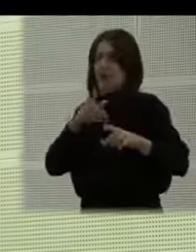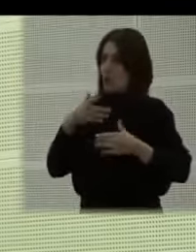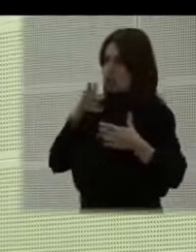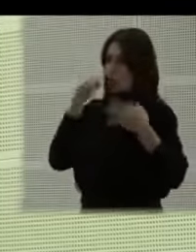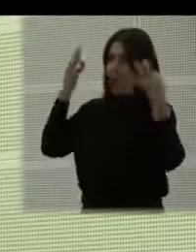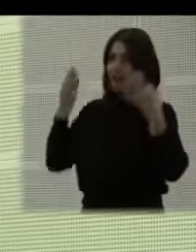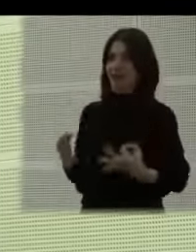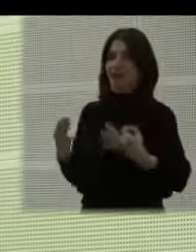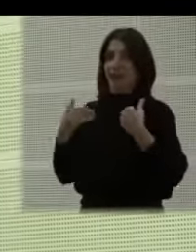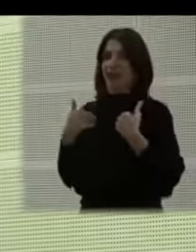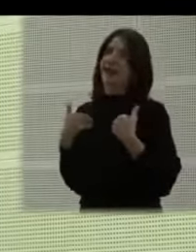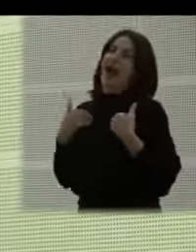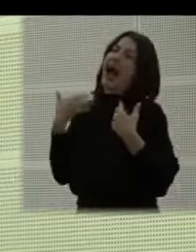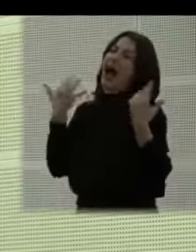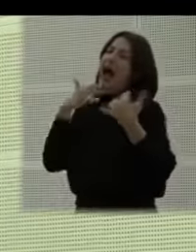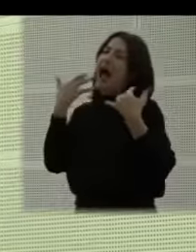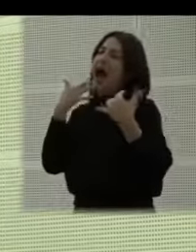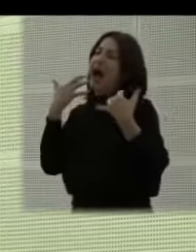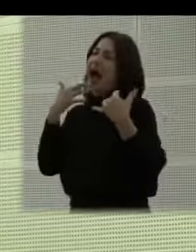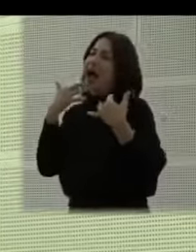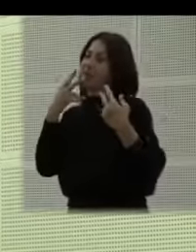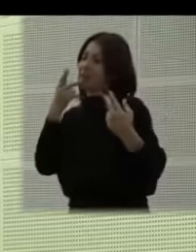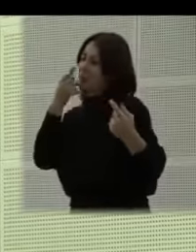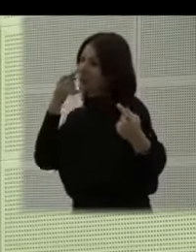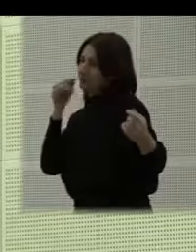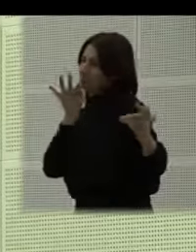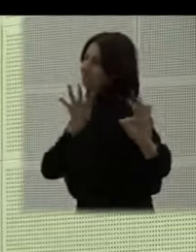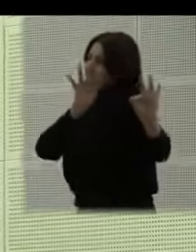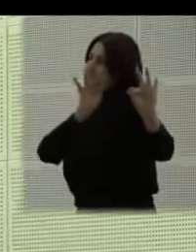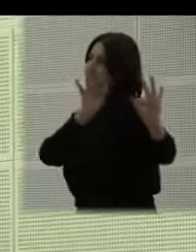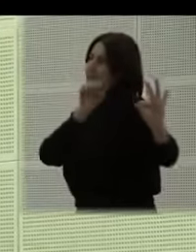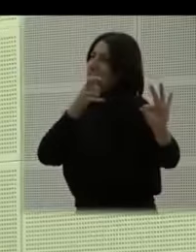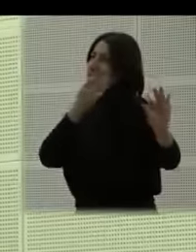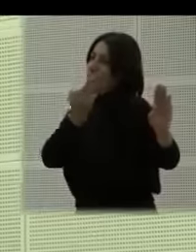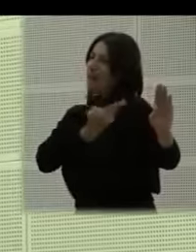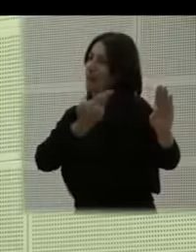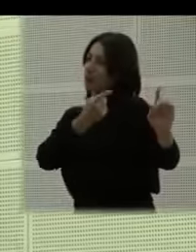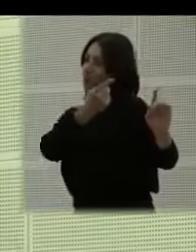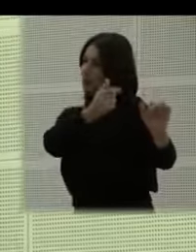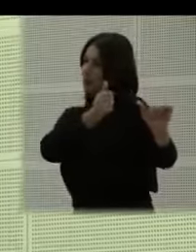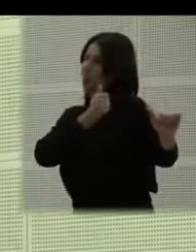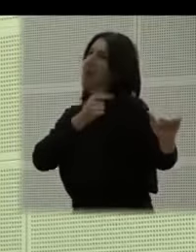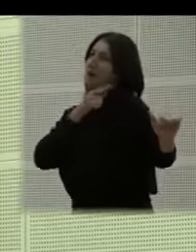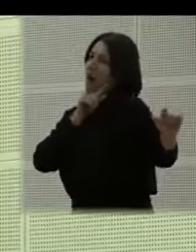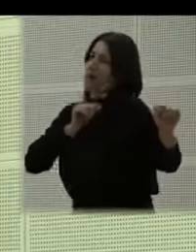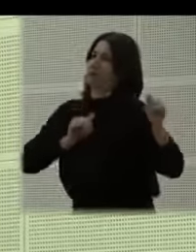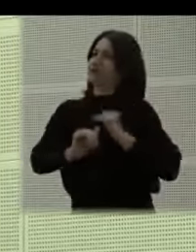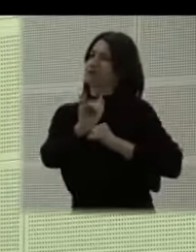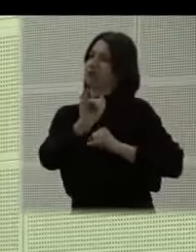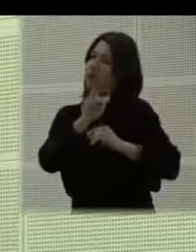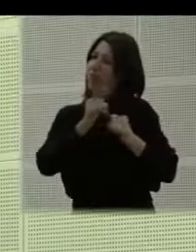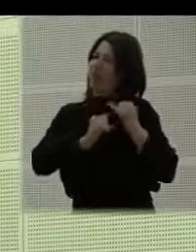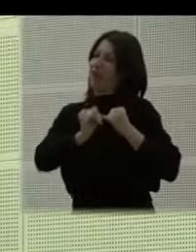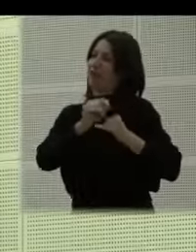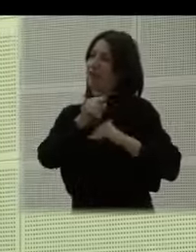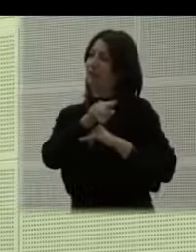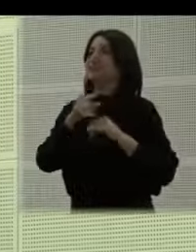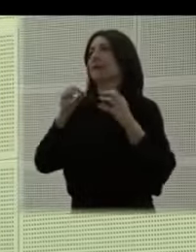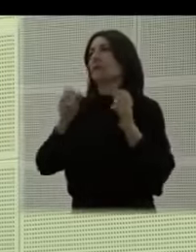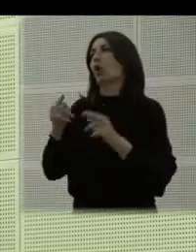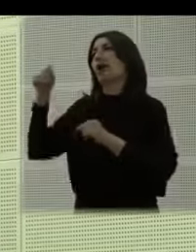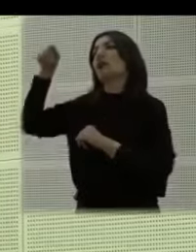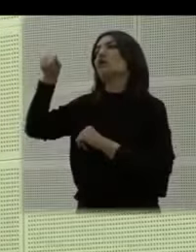E infatti ci siamo fatti una risata e mi sono presa anche una rivincita su tutte le battute che mi aveva fatto lui precedentemente. Oh, dal sud ci